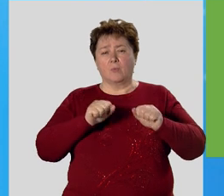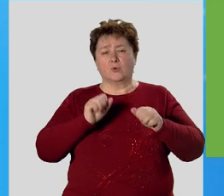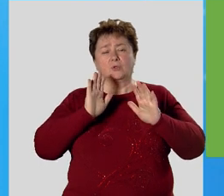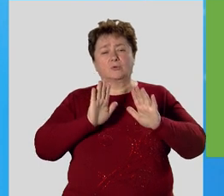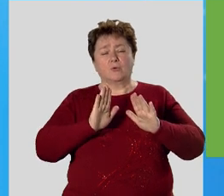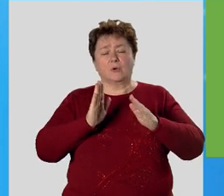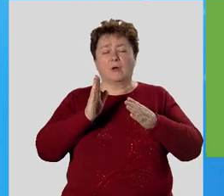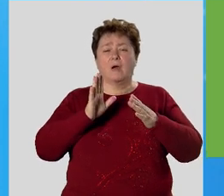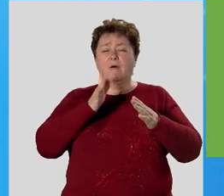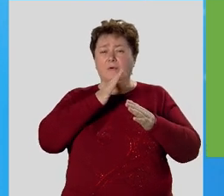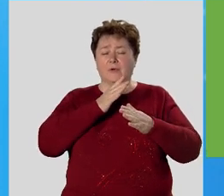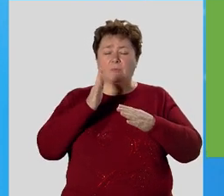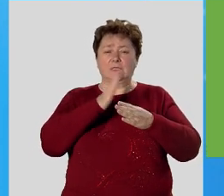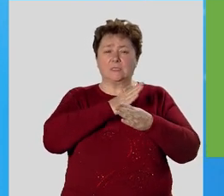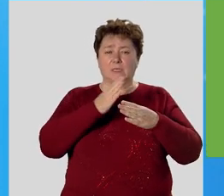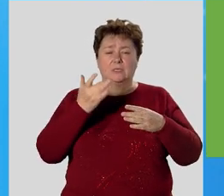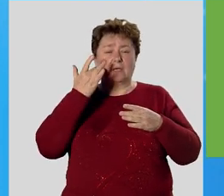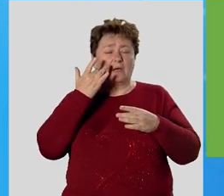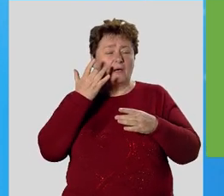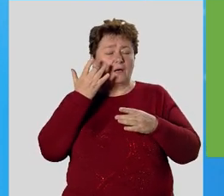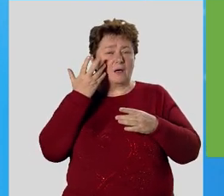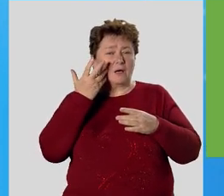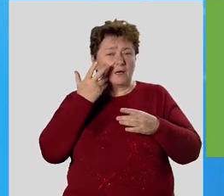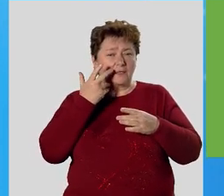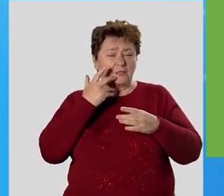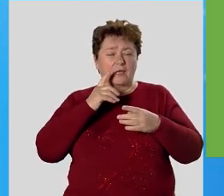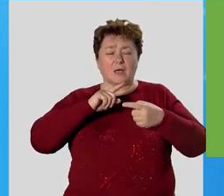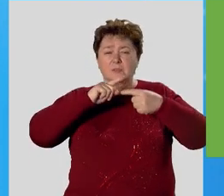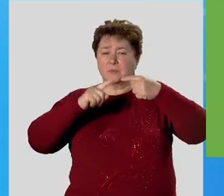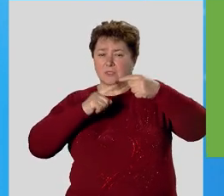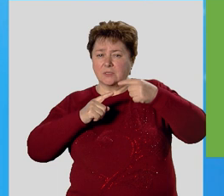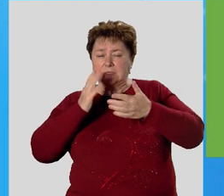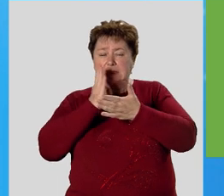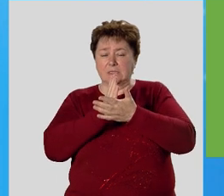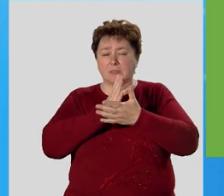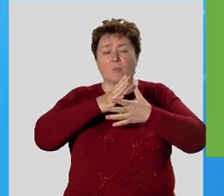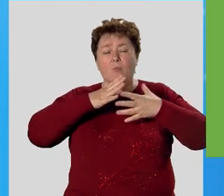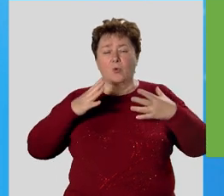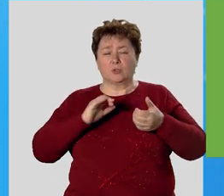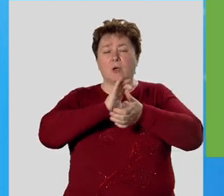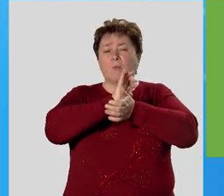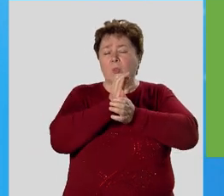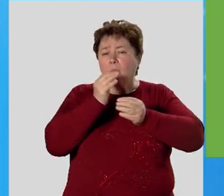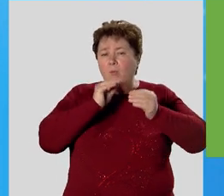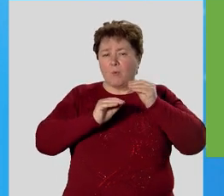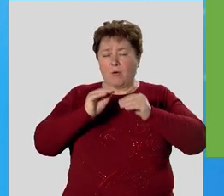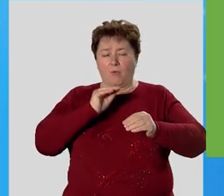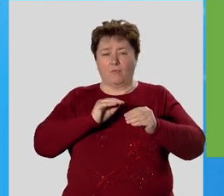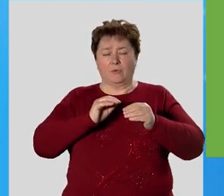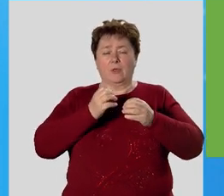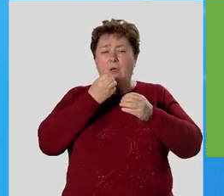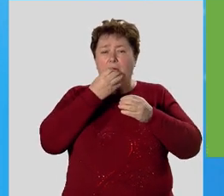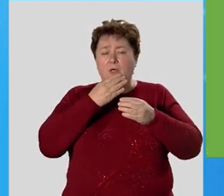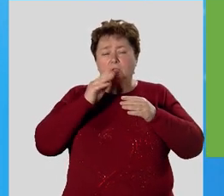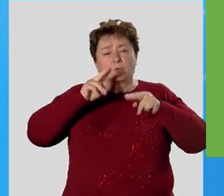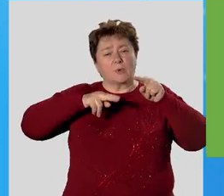во время деления, когда они максимально спирализованы, то есть плотно упакованы,